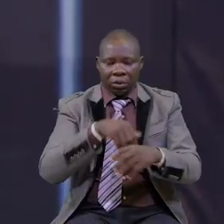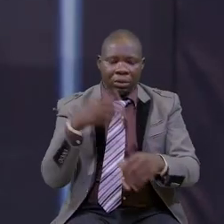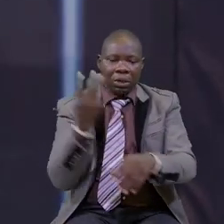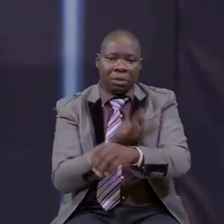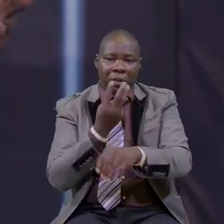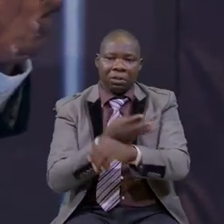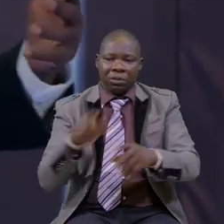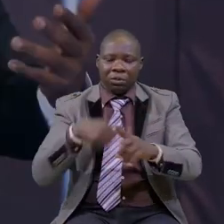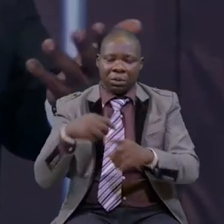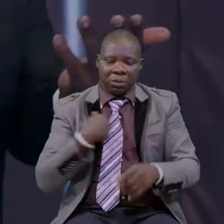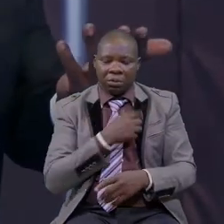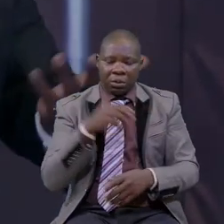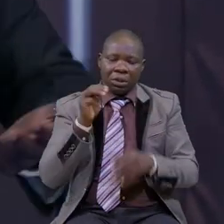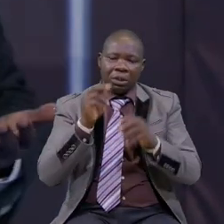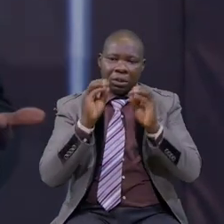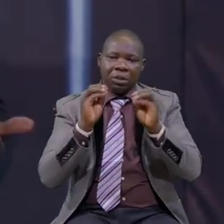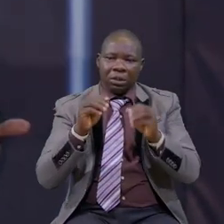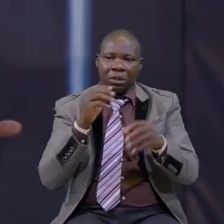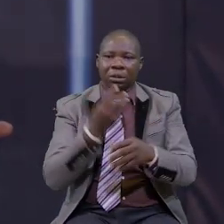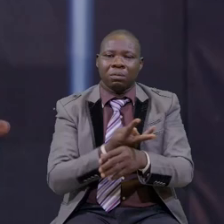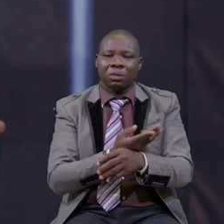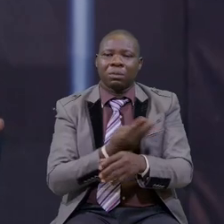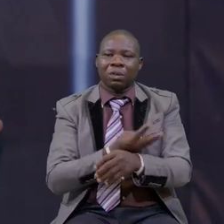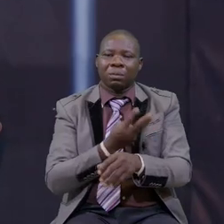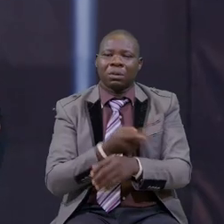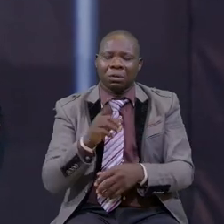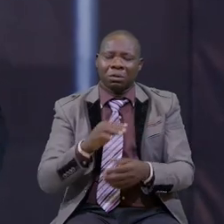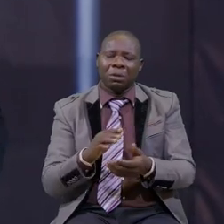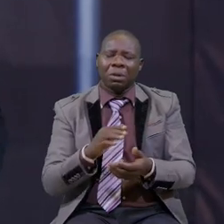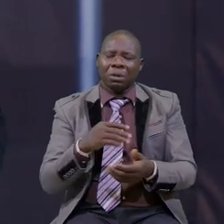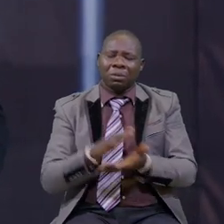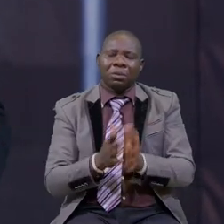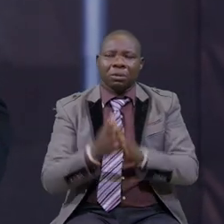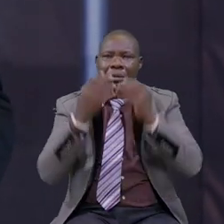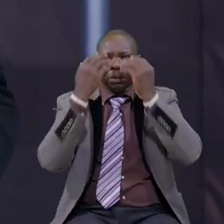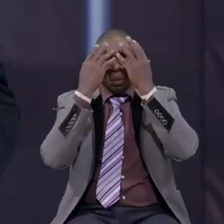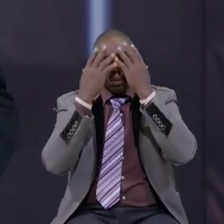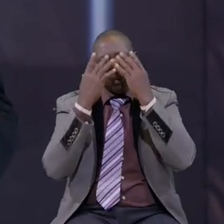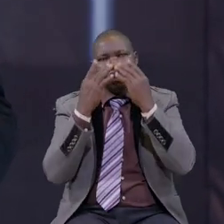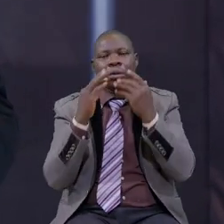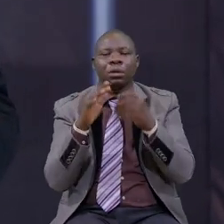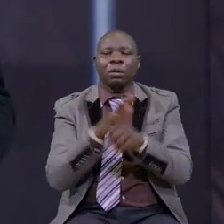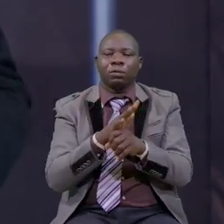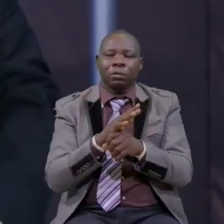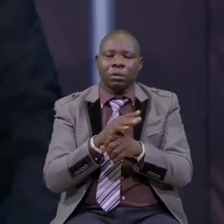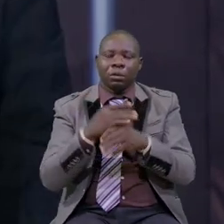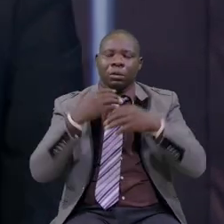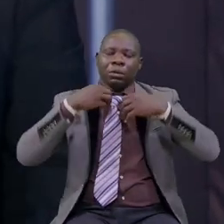mathématiques, quand on enseigne la mathématique, vous les parcours, vous êtes triste, vous êtes attristé, vous